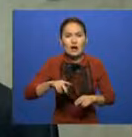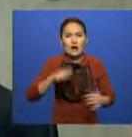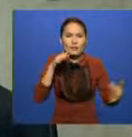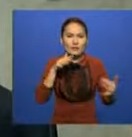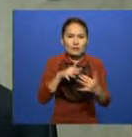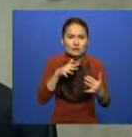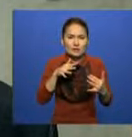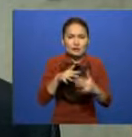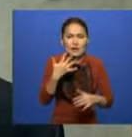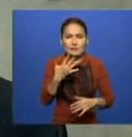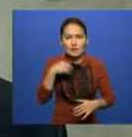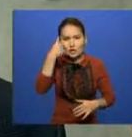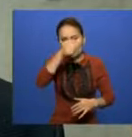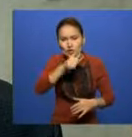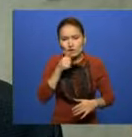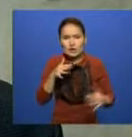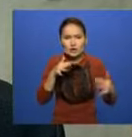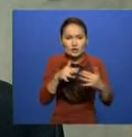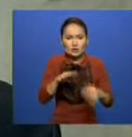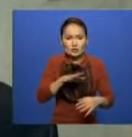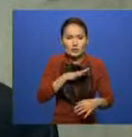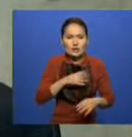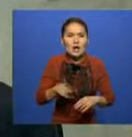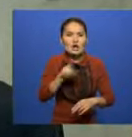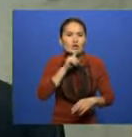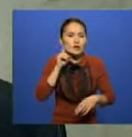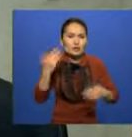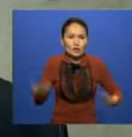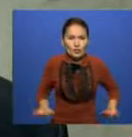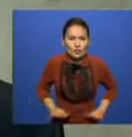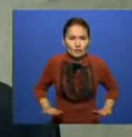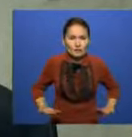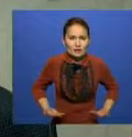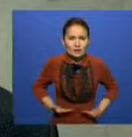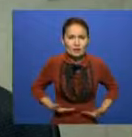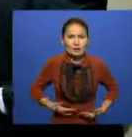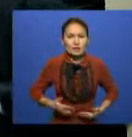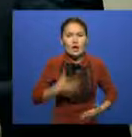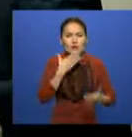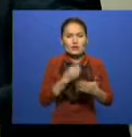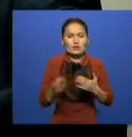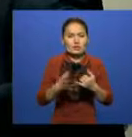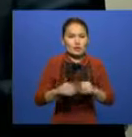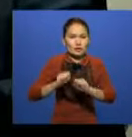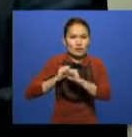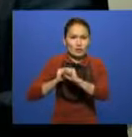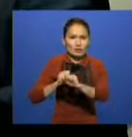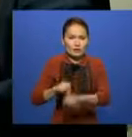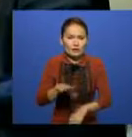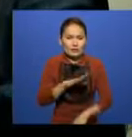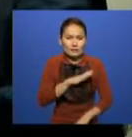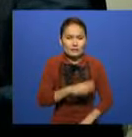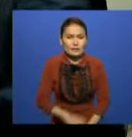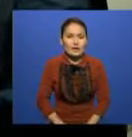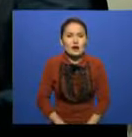5 жыл ұстады, білдіңіз бе? Соны менің барлық жастық өмірім жаңағы отан қорғауда болған. Жеңісті жақындатқан жандардың